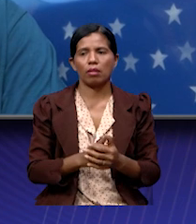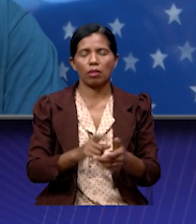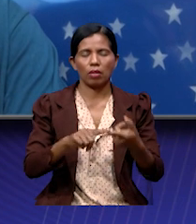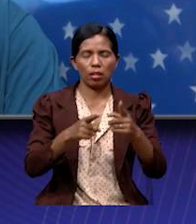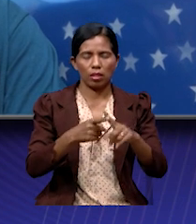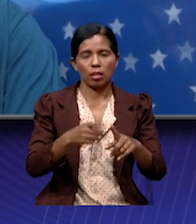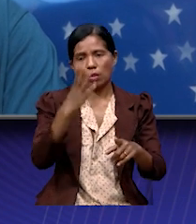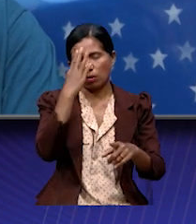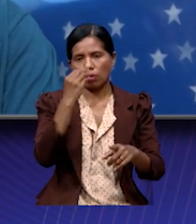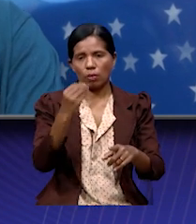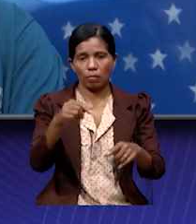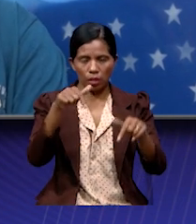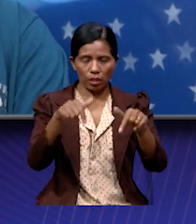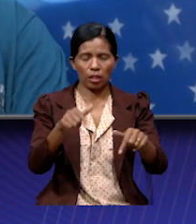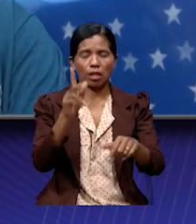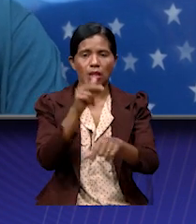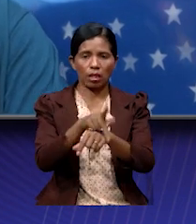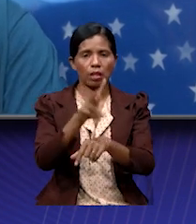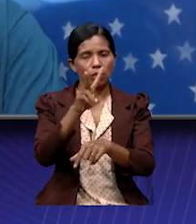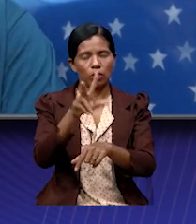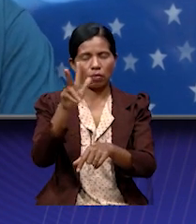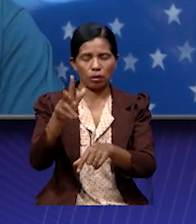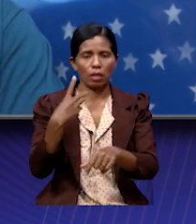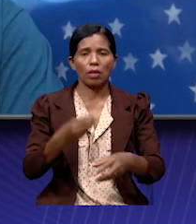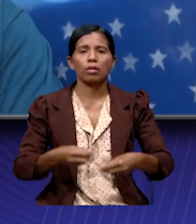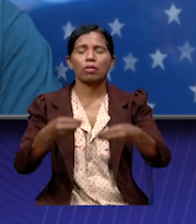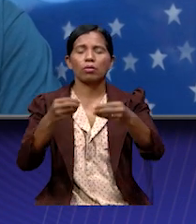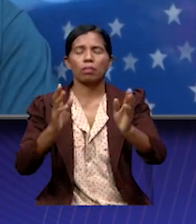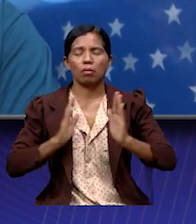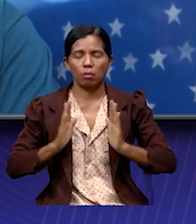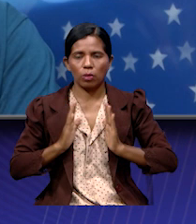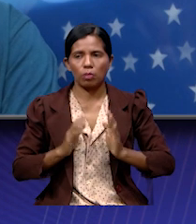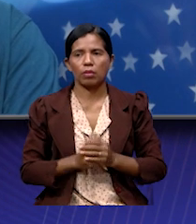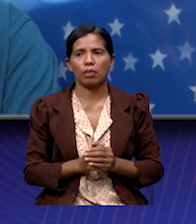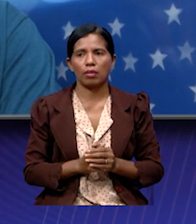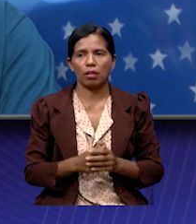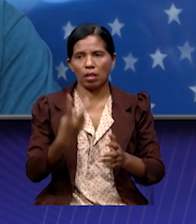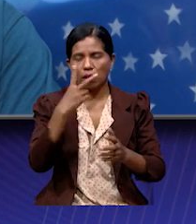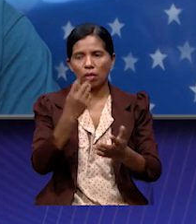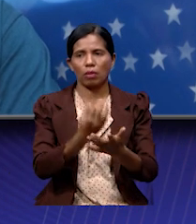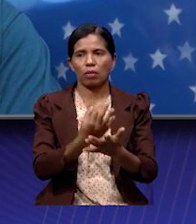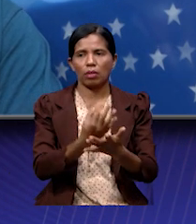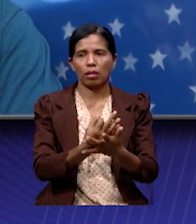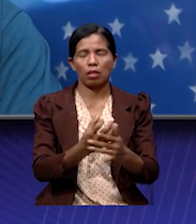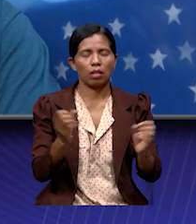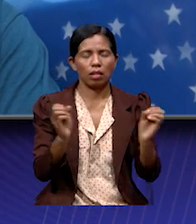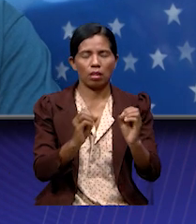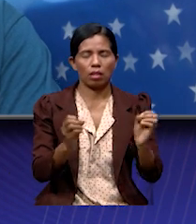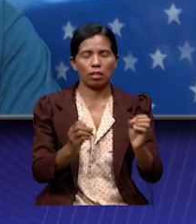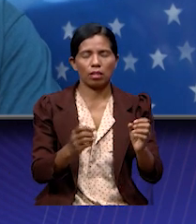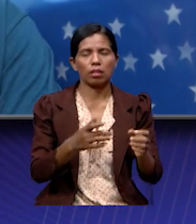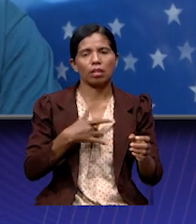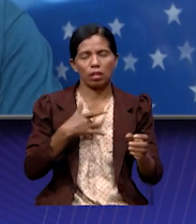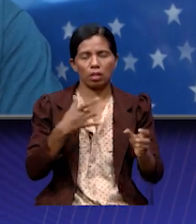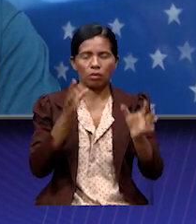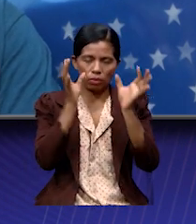kalan ruwa kalan tulu fila fali ba ami at be stor ba patramus kuitaro patramus sin hare osan sirene mo sansa ladung nasa kontenti lu